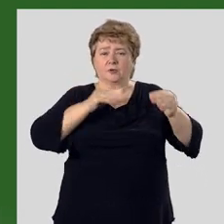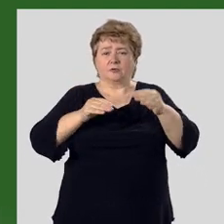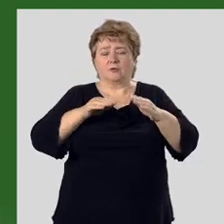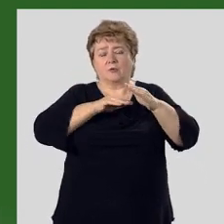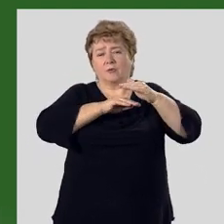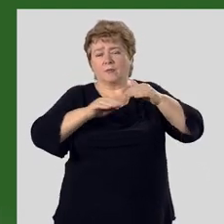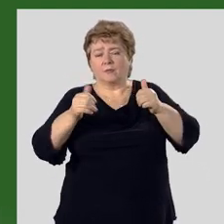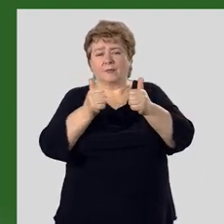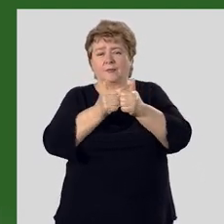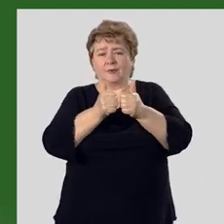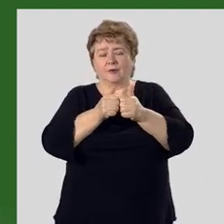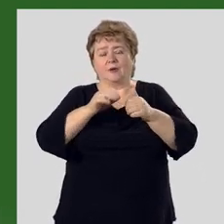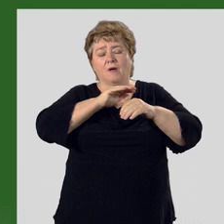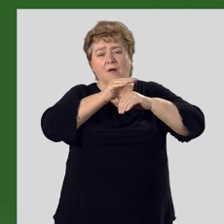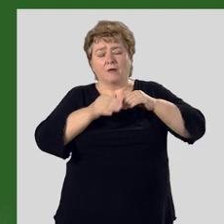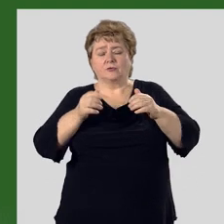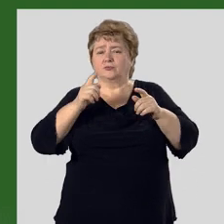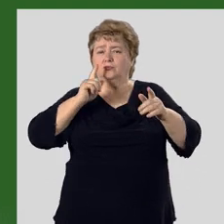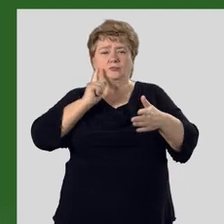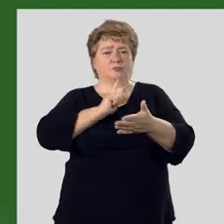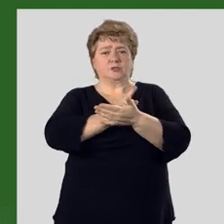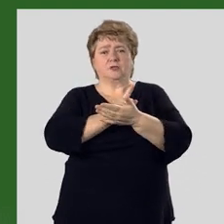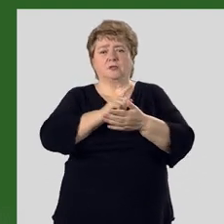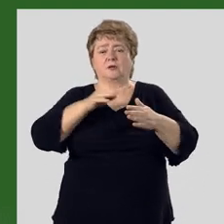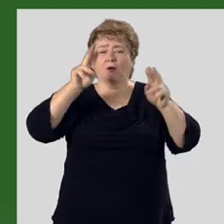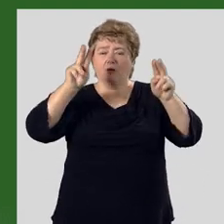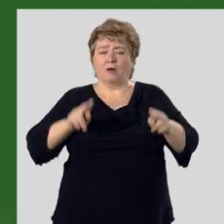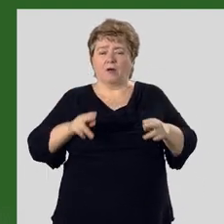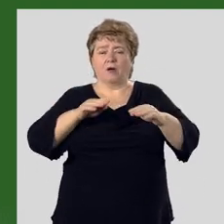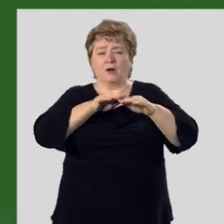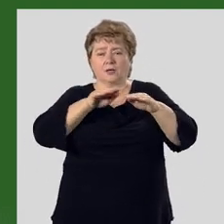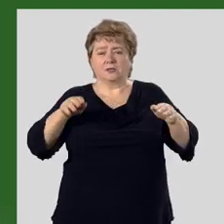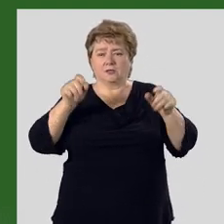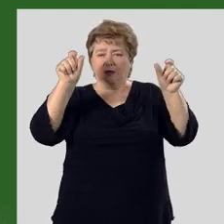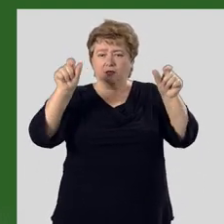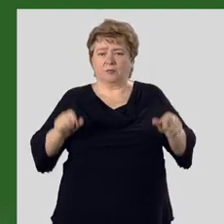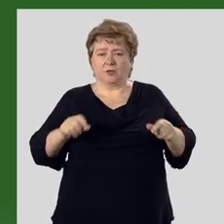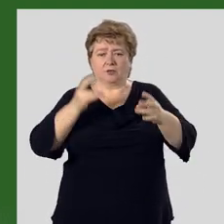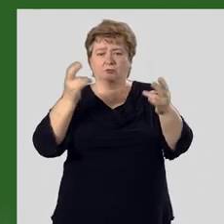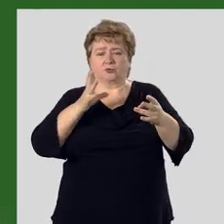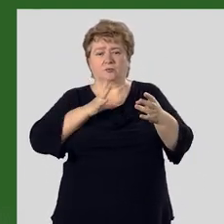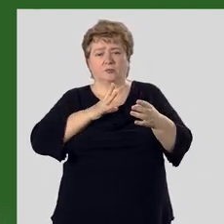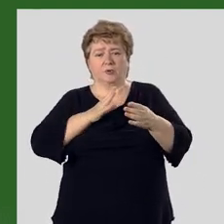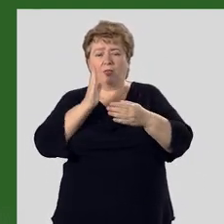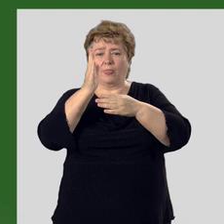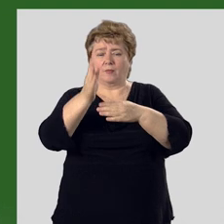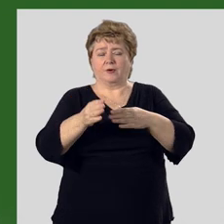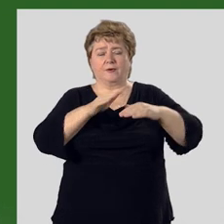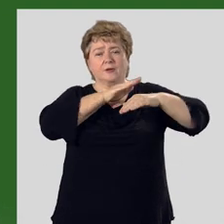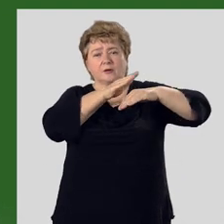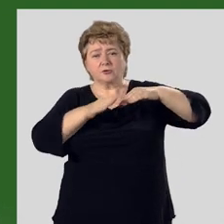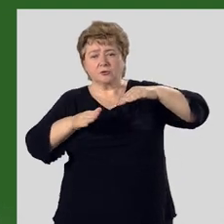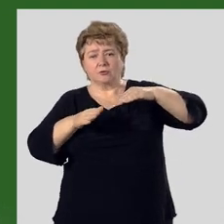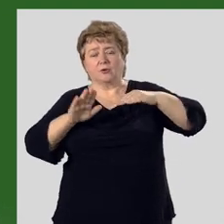у подошвы холма строго вертикально. Его горизонтальная планка должна быть направлена к